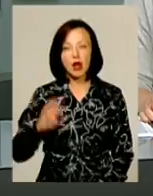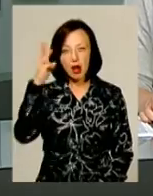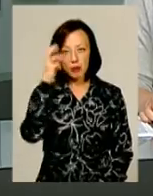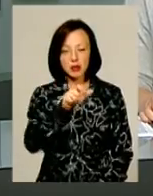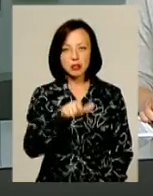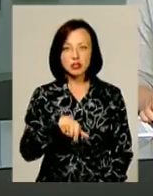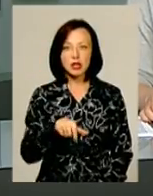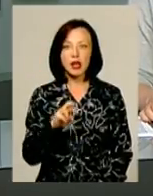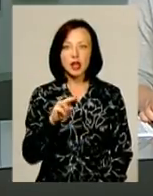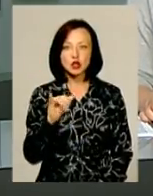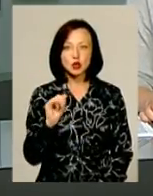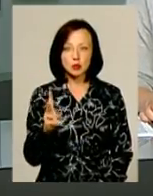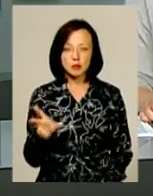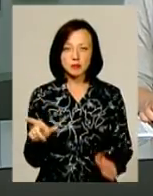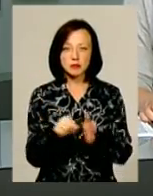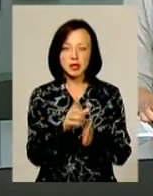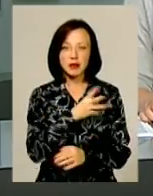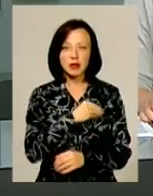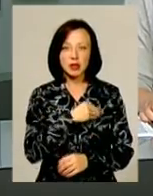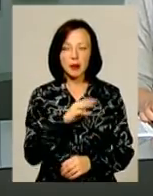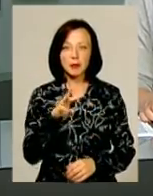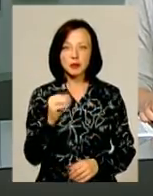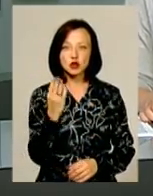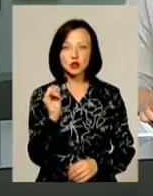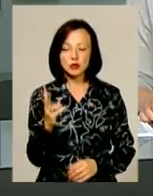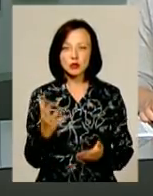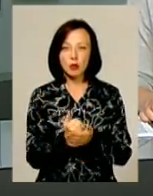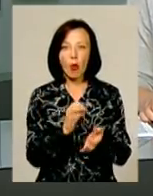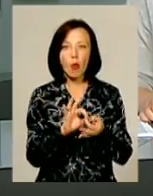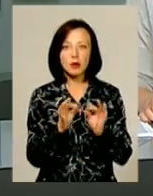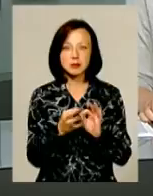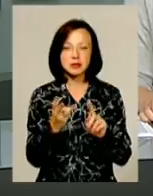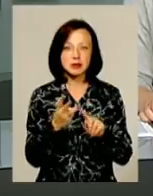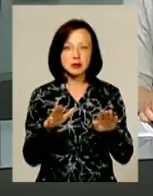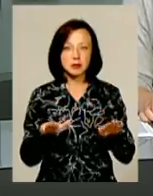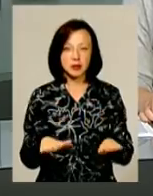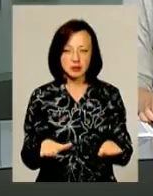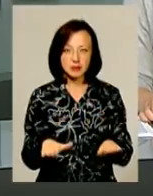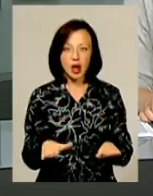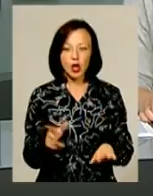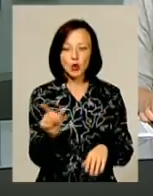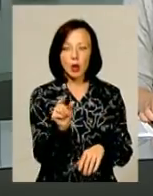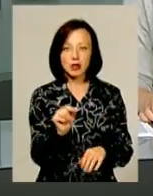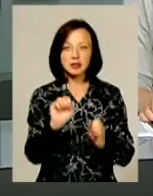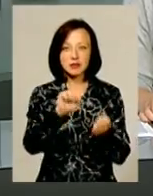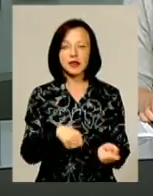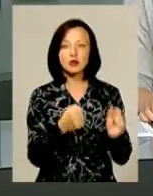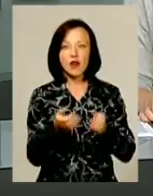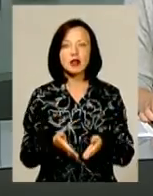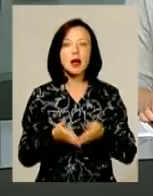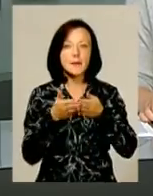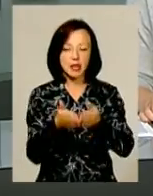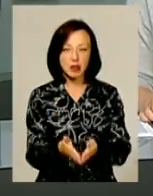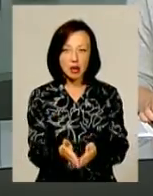Хмельничанин Дмитро Янчук в парі з львів'янином Тарасом Міщуком здобув олімпійську бронзу. Третім дует став з веслування на байдарках